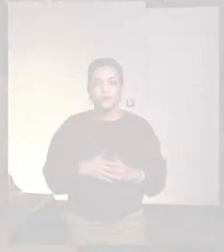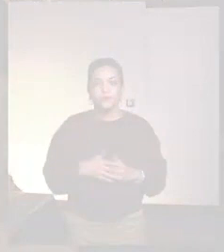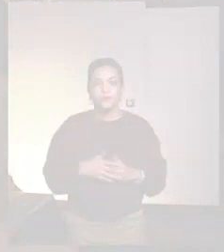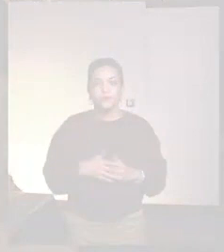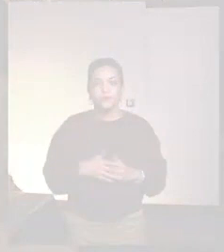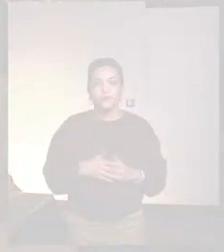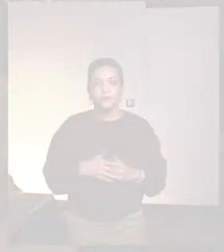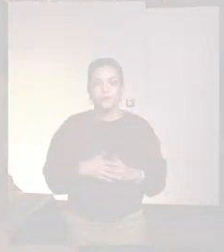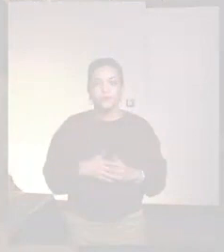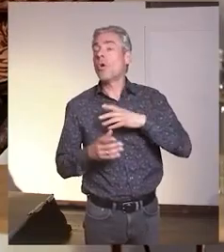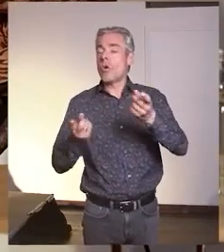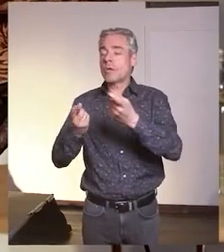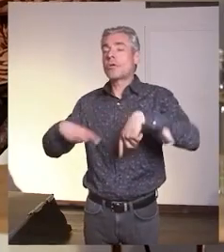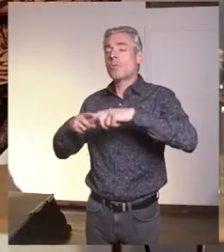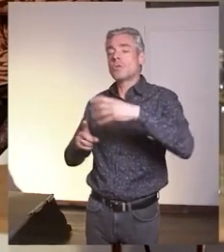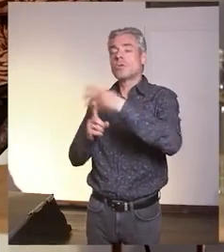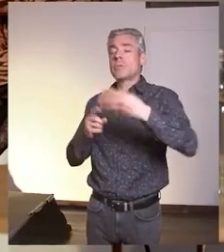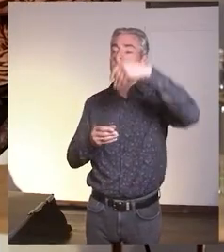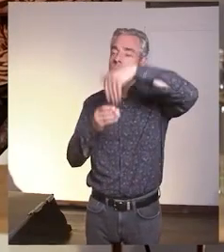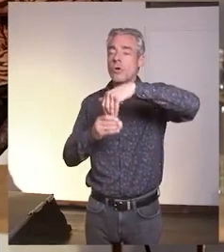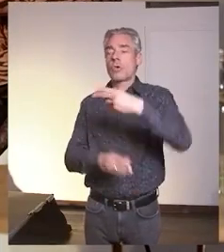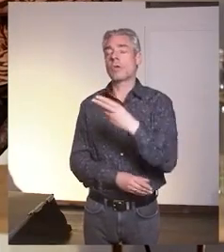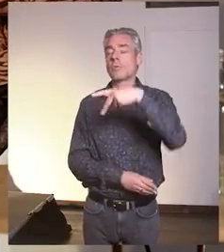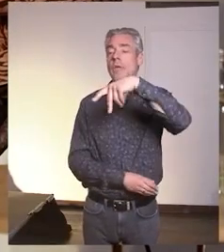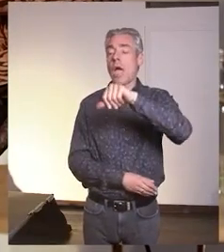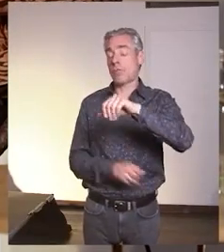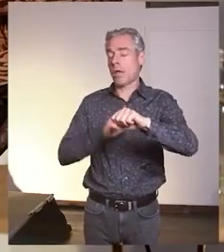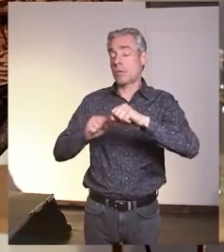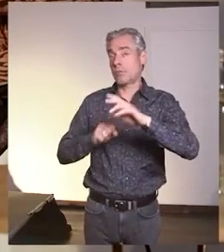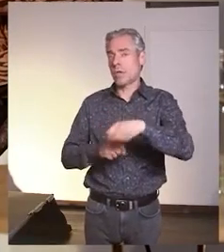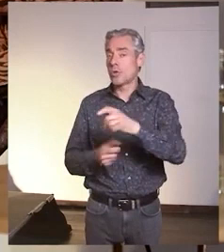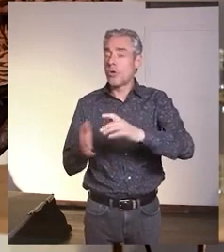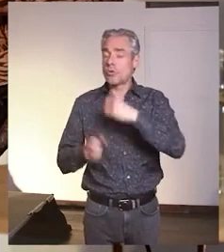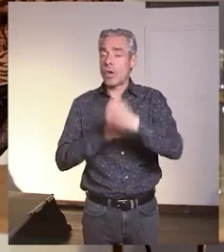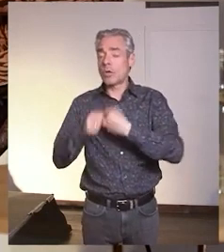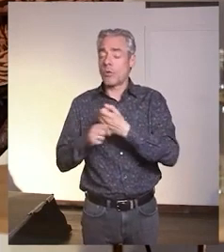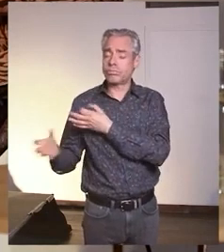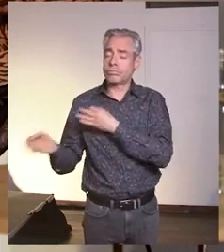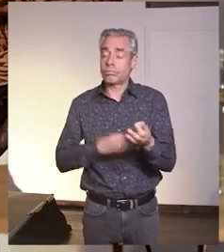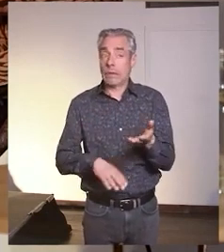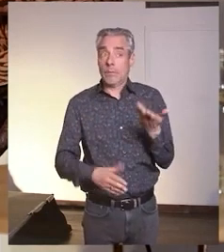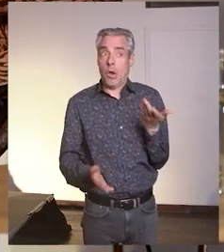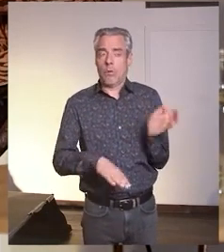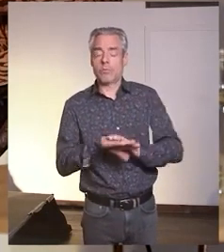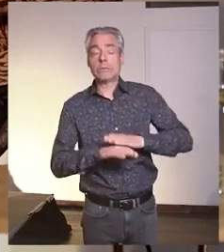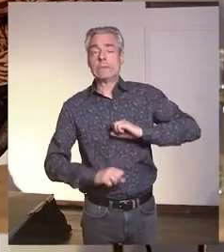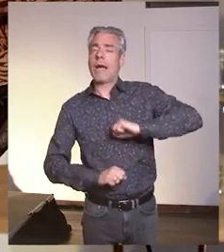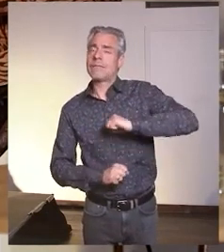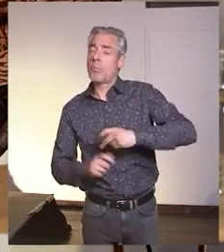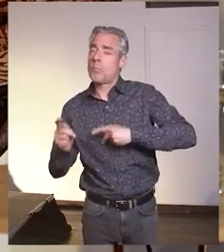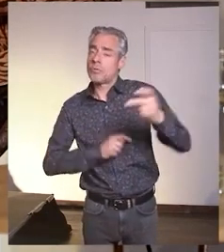Donc nous, on a une commission LGBTI au NPA qui est active évidemment toute l'année, mais on a été particulièrement active et